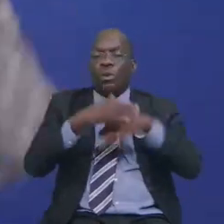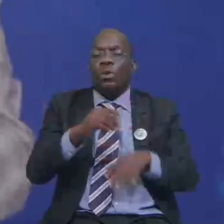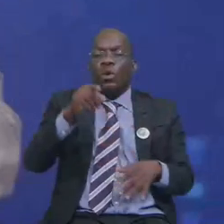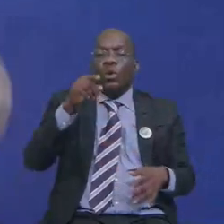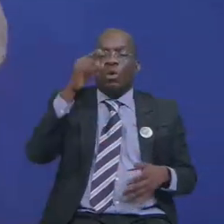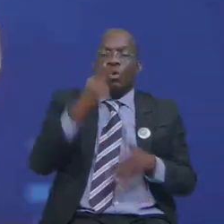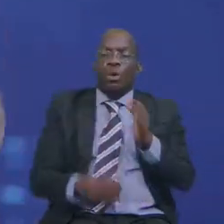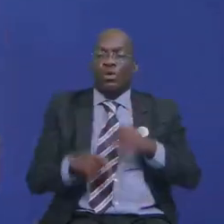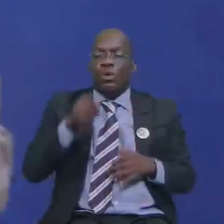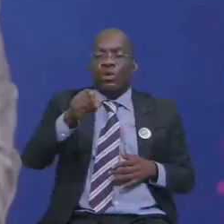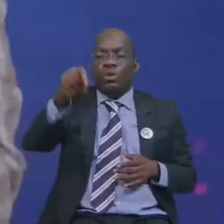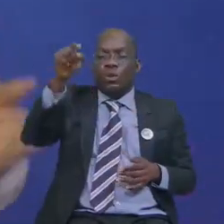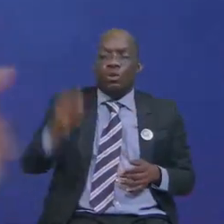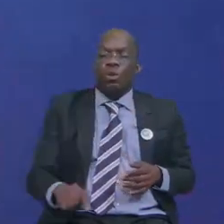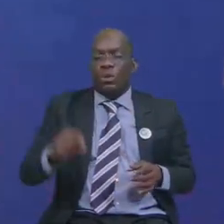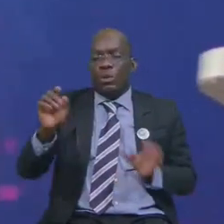faire